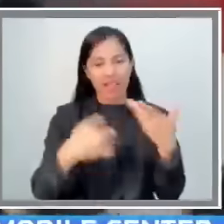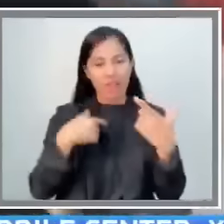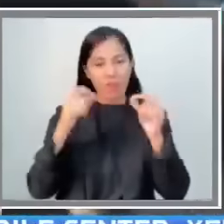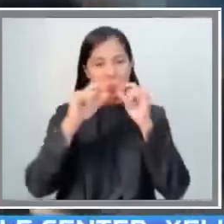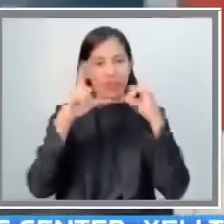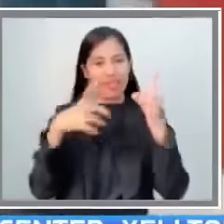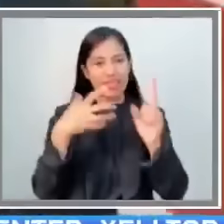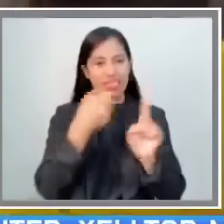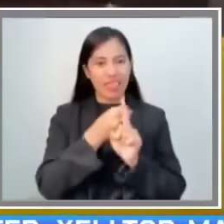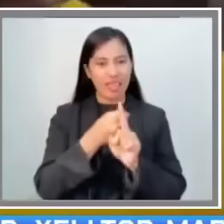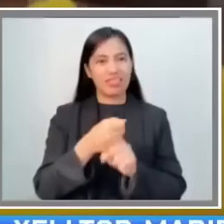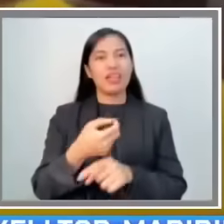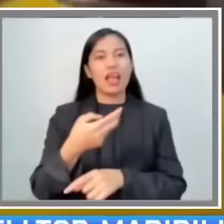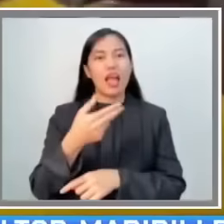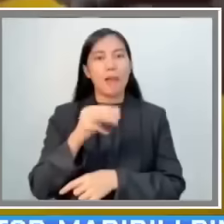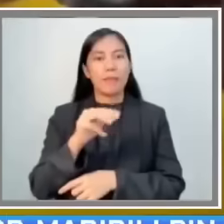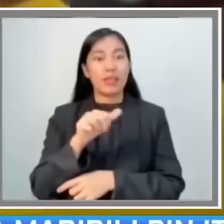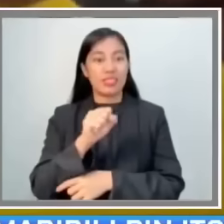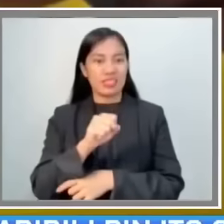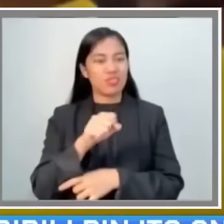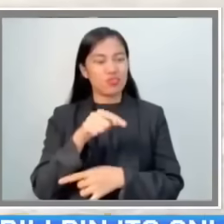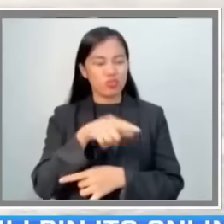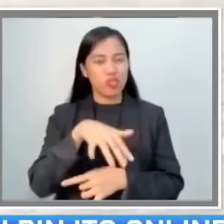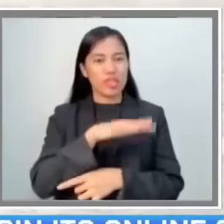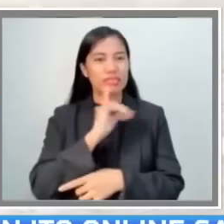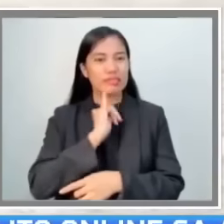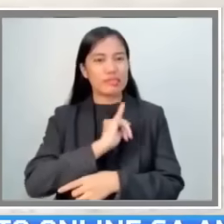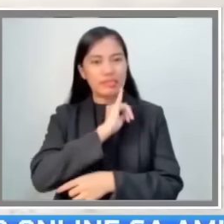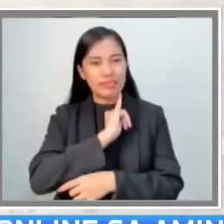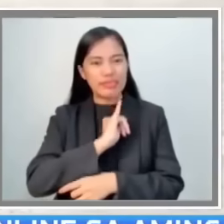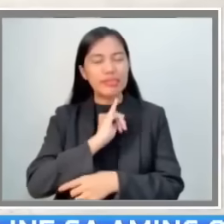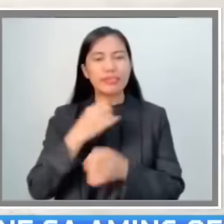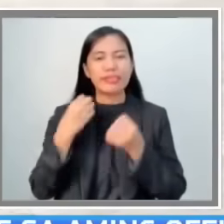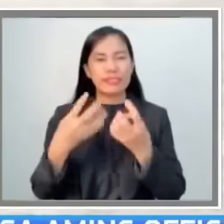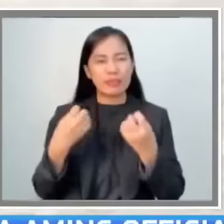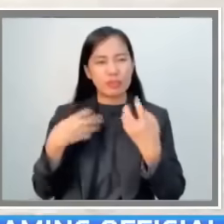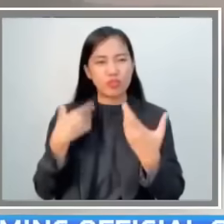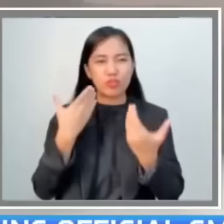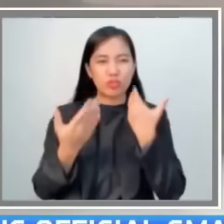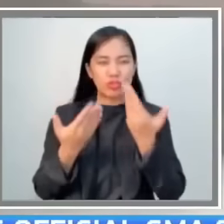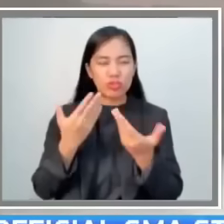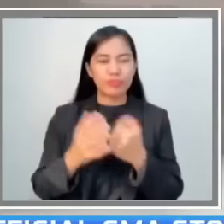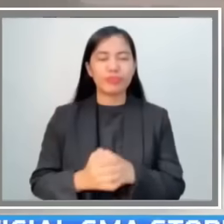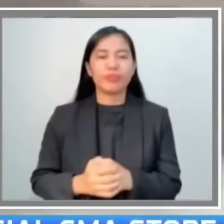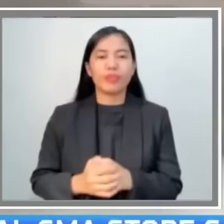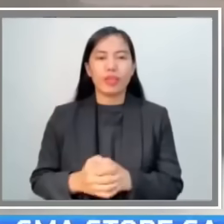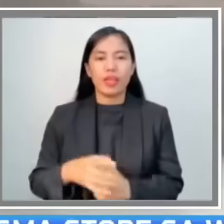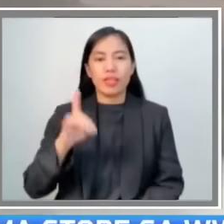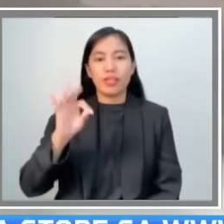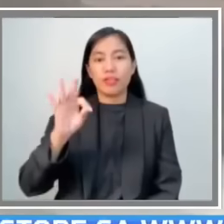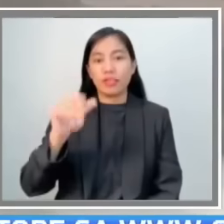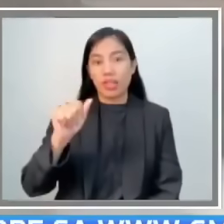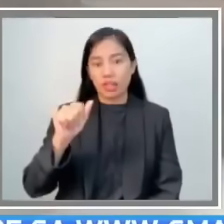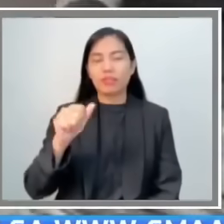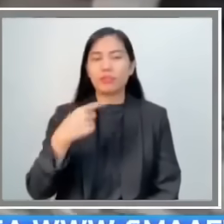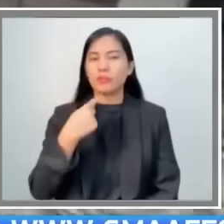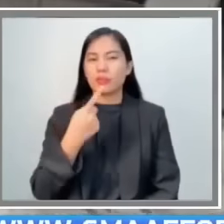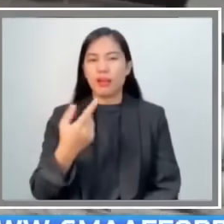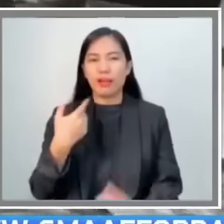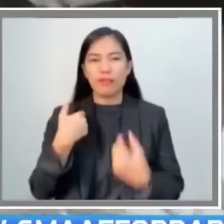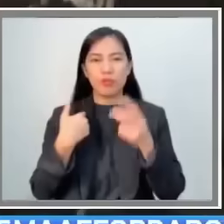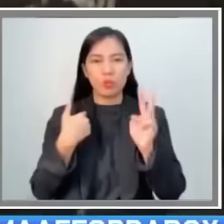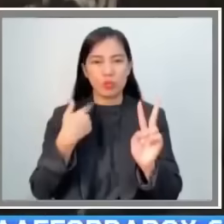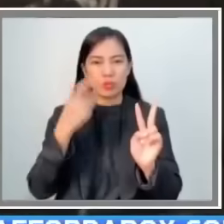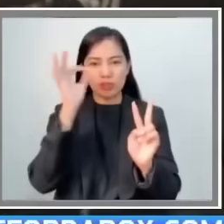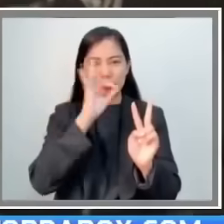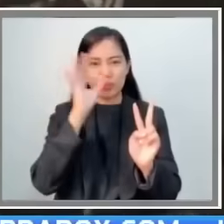media. Kabilang dyan ang ilang dayuhan. Kinumpirma ng Department of Foreign Affairs na may dalawang Pilipinong namatay sa gulo. Kasabay